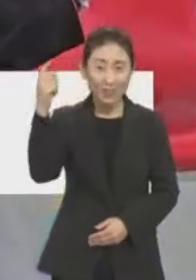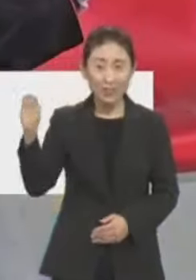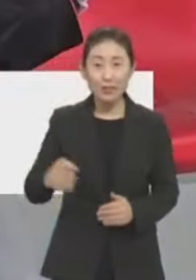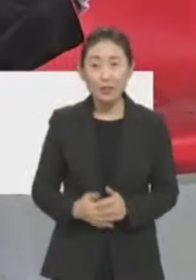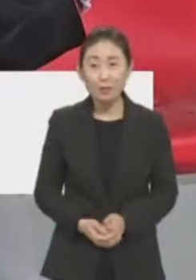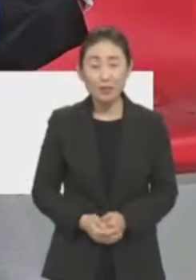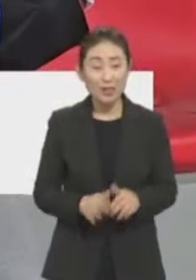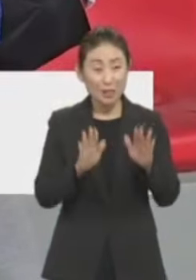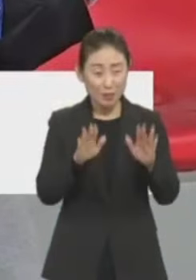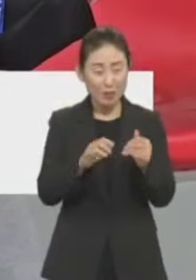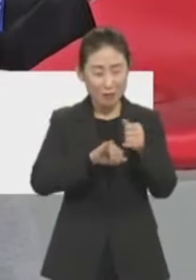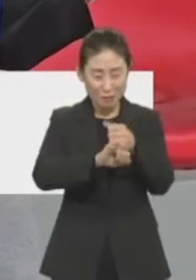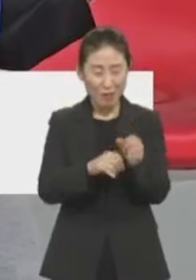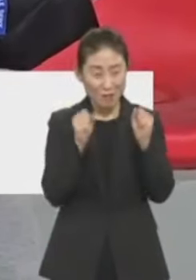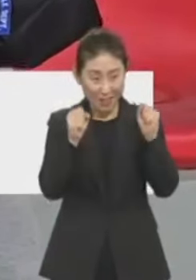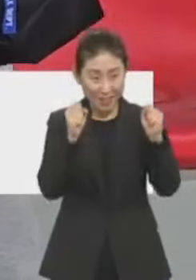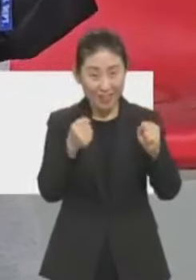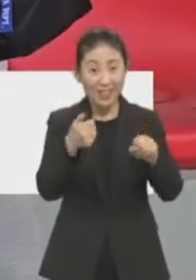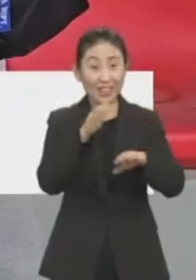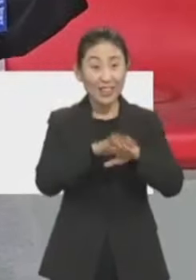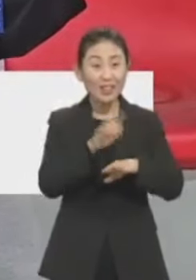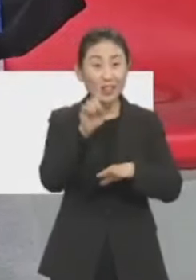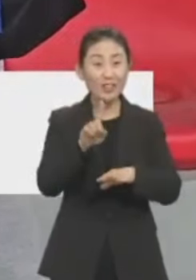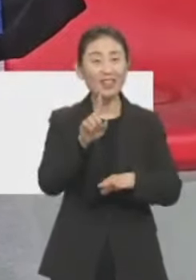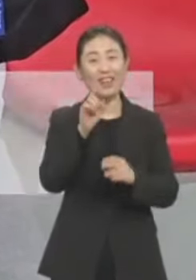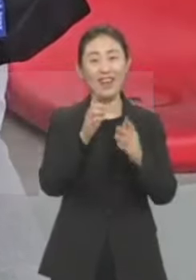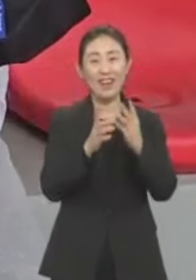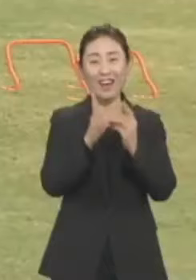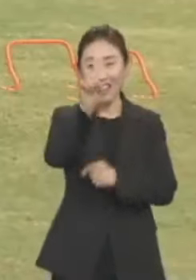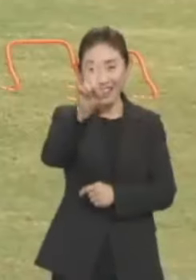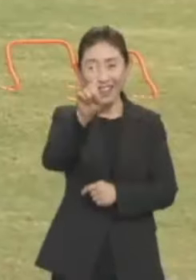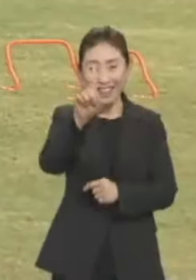이번 시즌도 화이팅하시고 대전은 하나라!